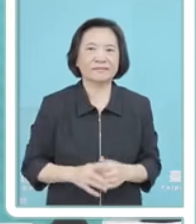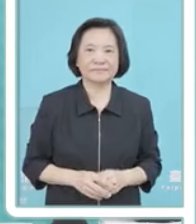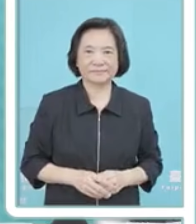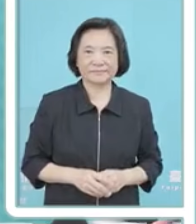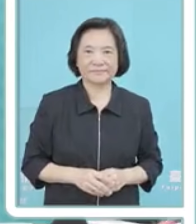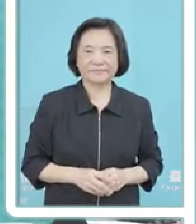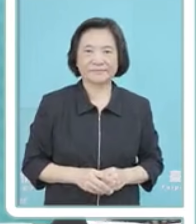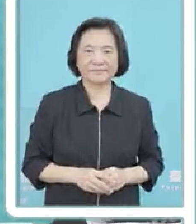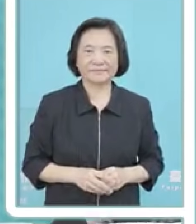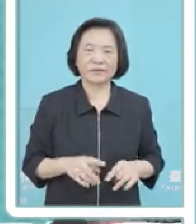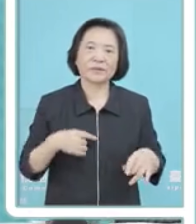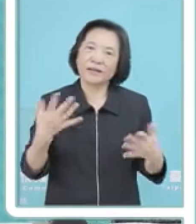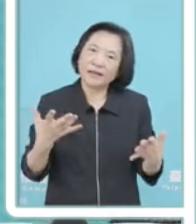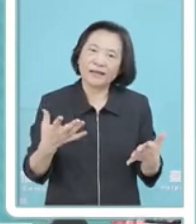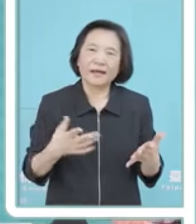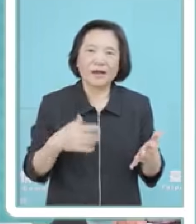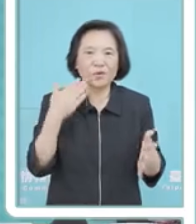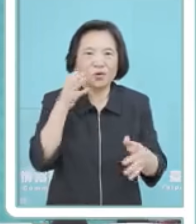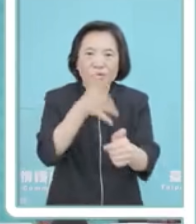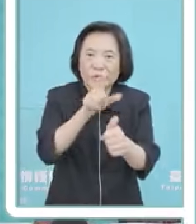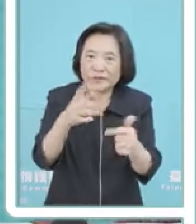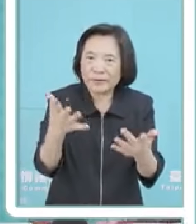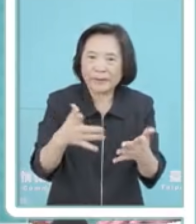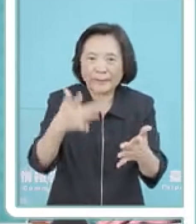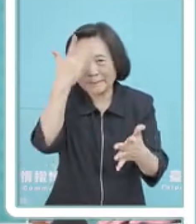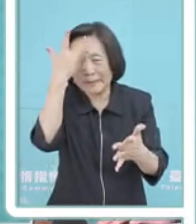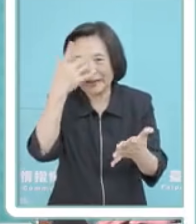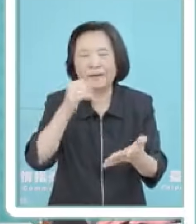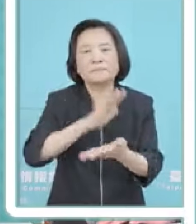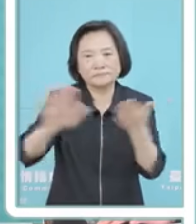就是把我们就是面对问题把它解决掉就好啊。至于